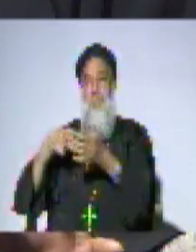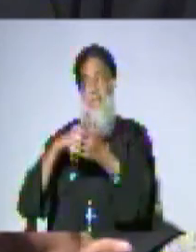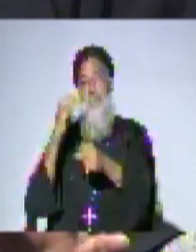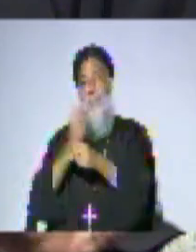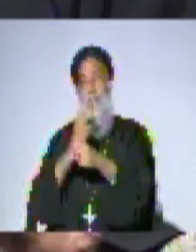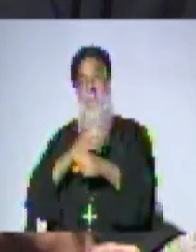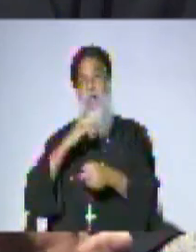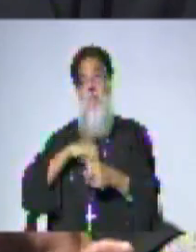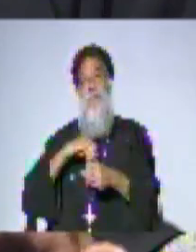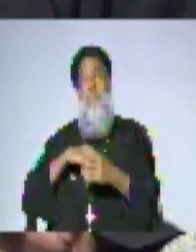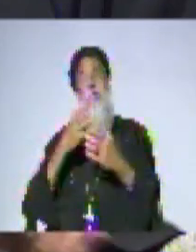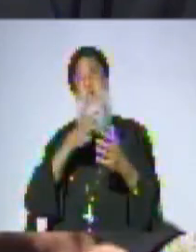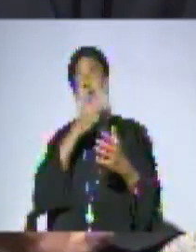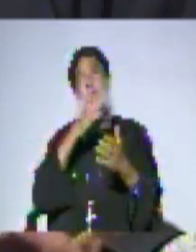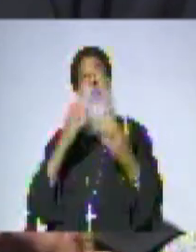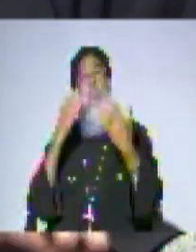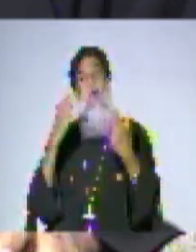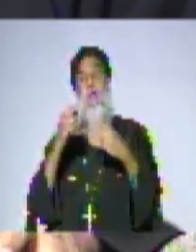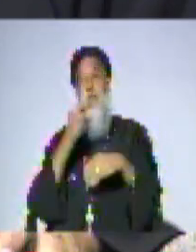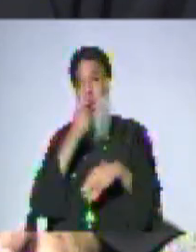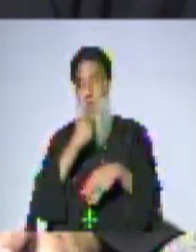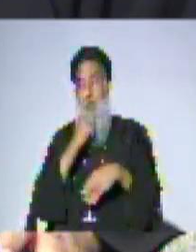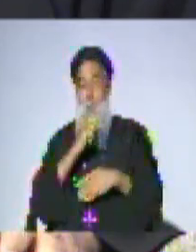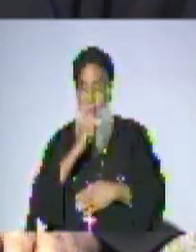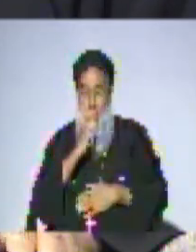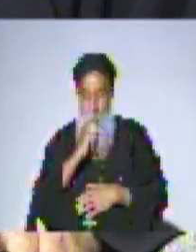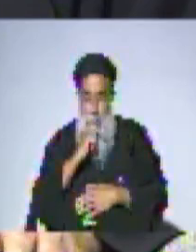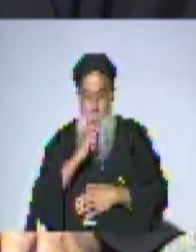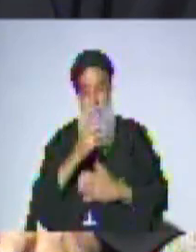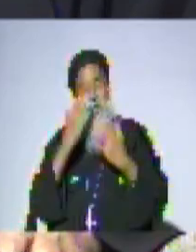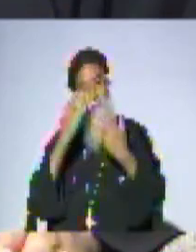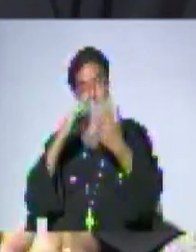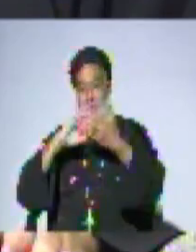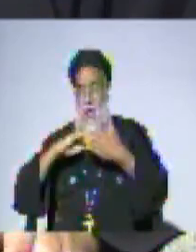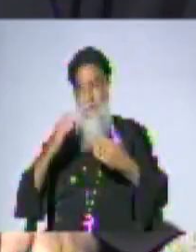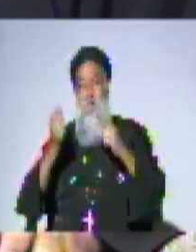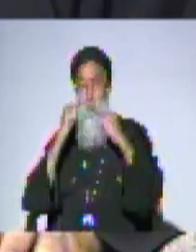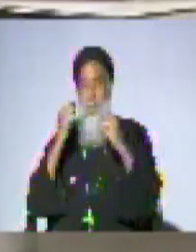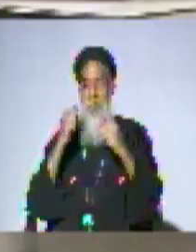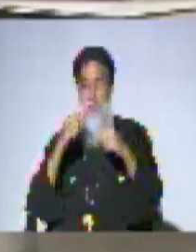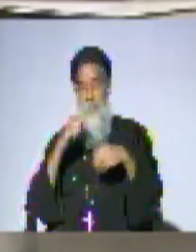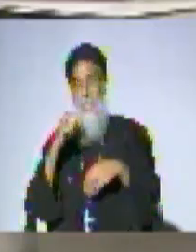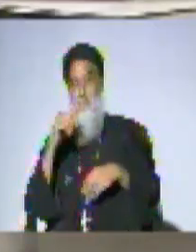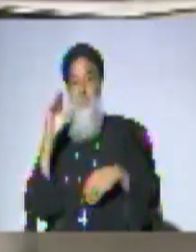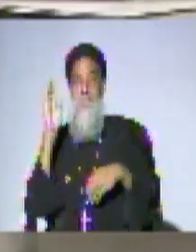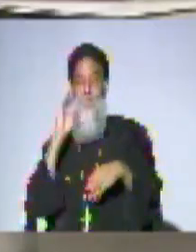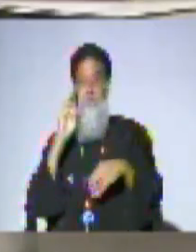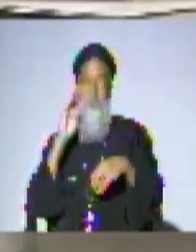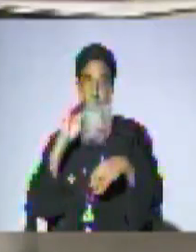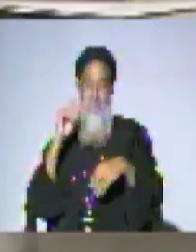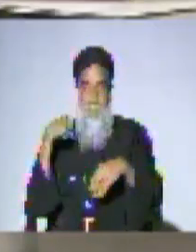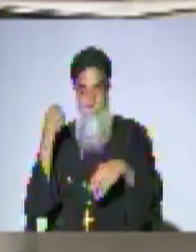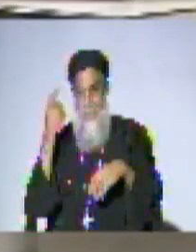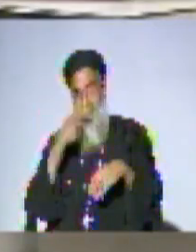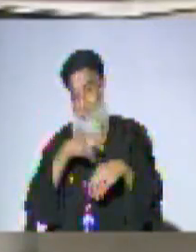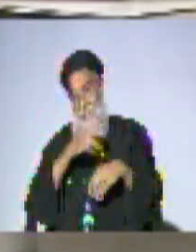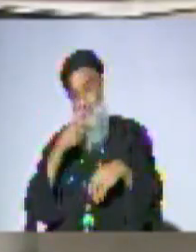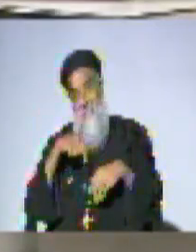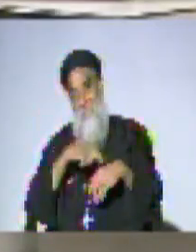ابونا بيطلب من ربنا بقى، بيحس بضعفه زي ما نيافتك بتقول. في قصه في تاريخ